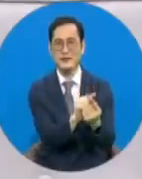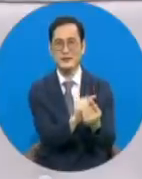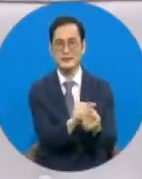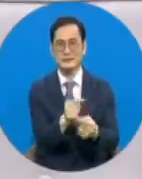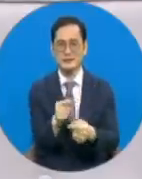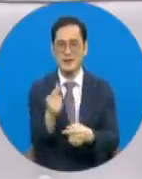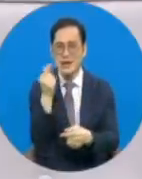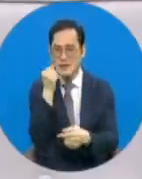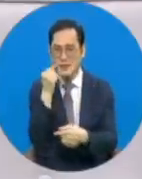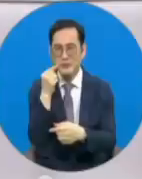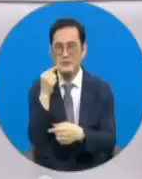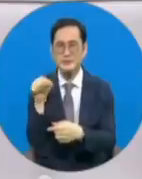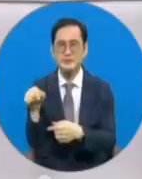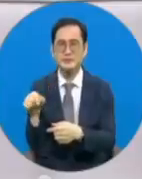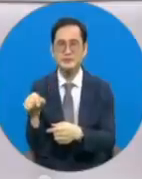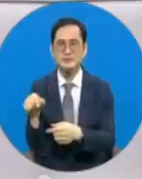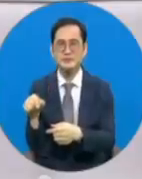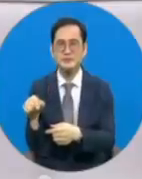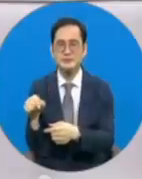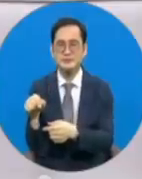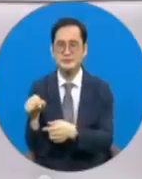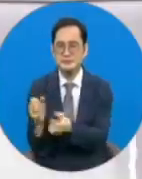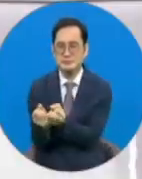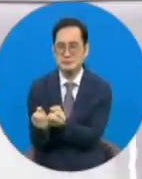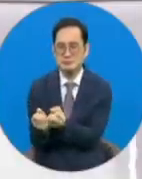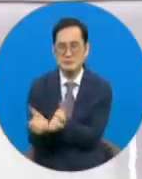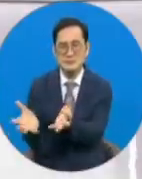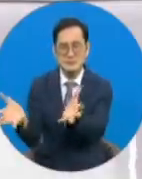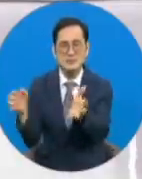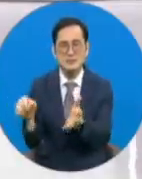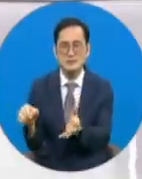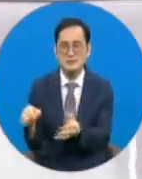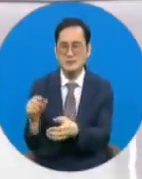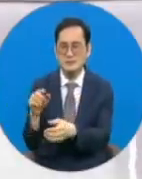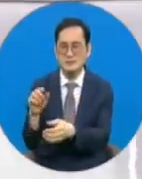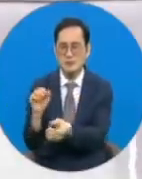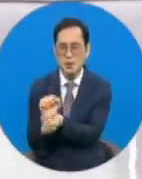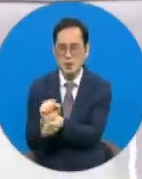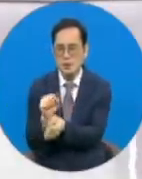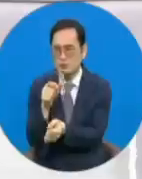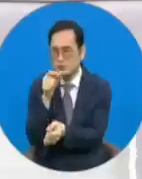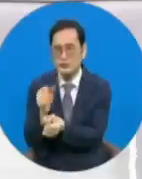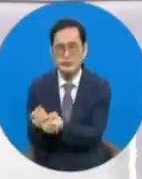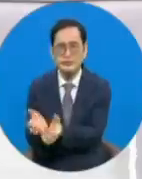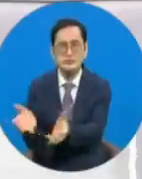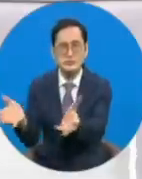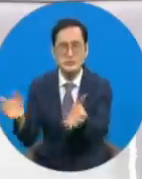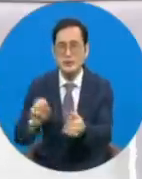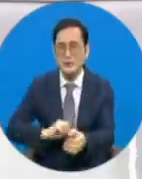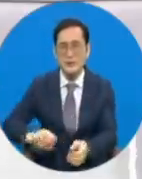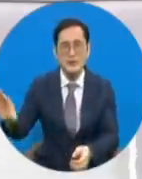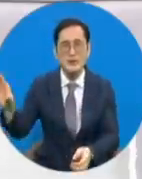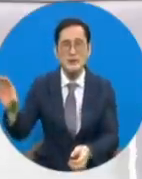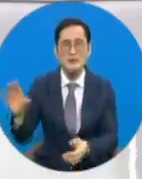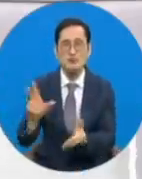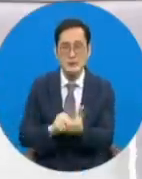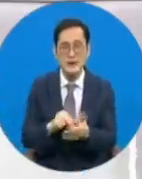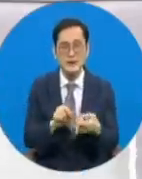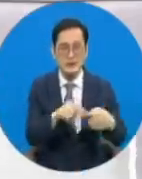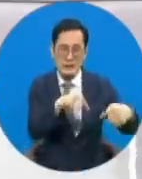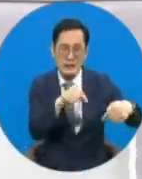문제, 후쿠시마 네. 이런 문제를 제기하는 게 훨씬 이제 정치에 이득이 있다고 생각했을 거예요. 그런데 지금 김병민